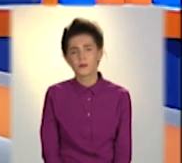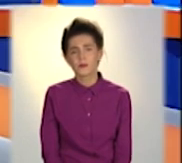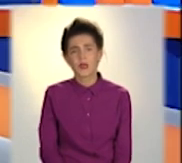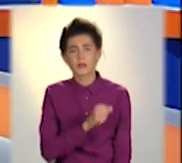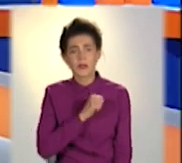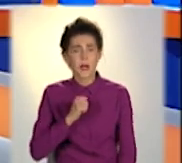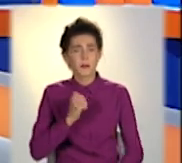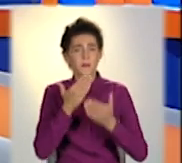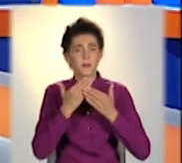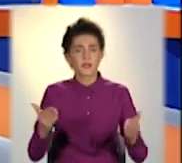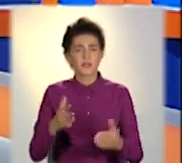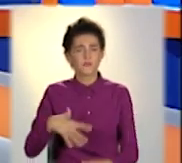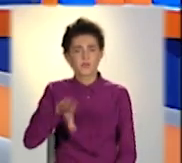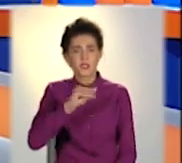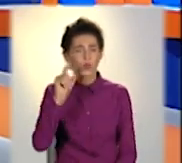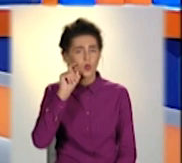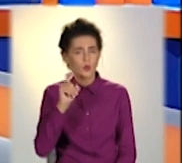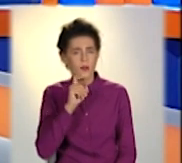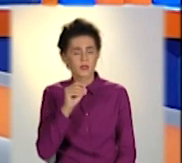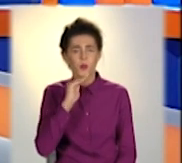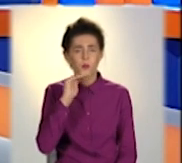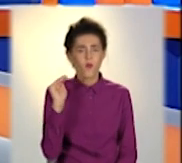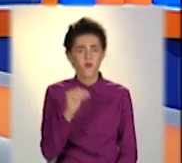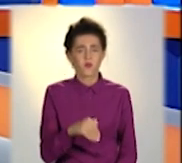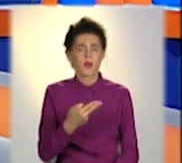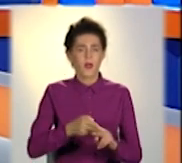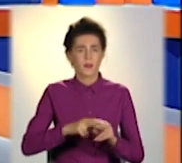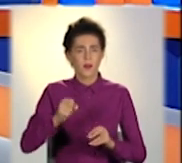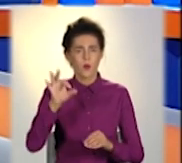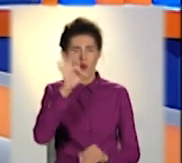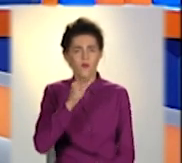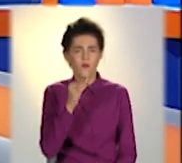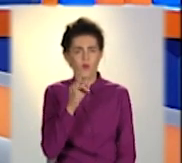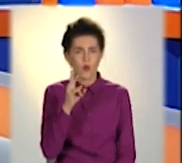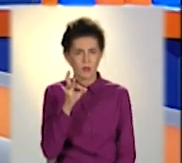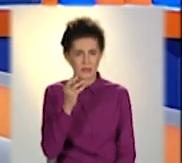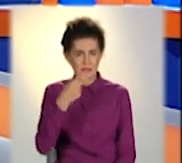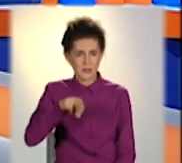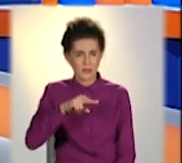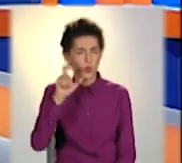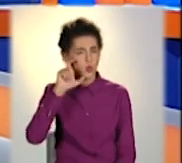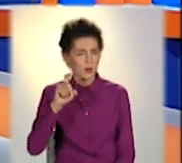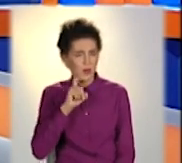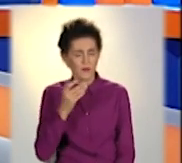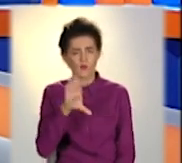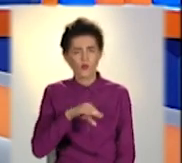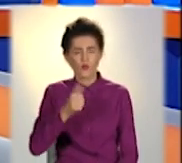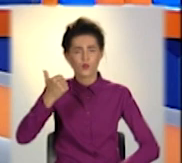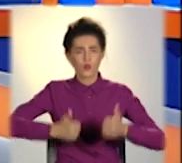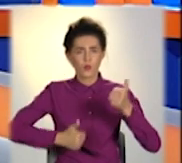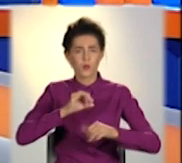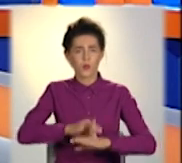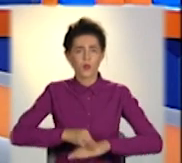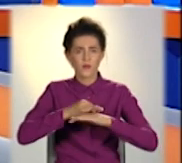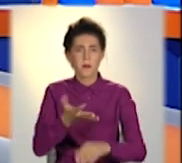Фінал всеукраїнського конкурсу професійної майстерності WorldSkills Ukraine. Цьогоріч змагання проходять на